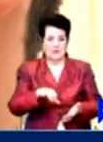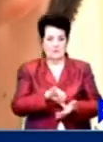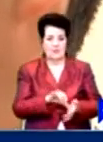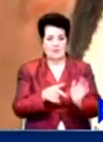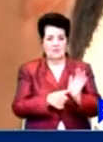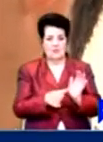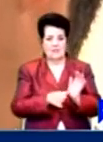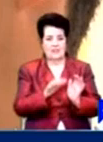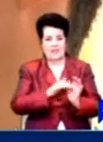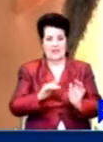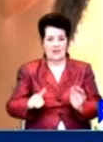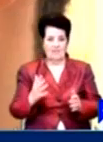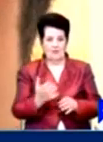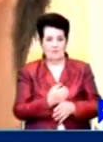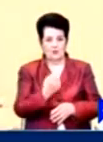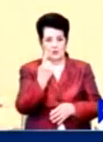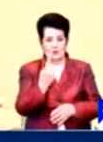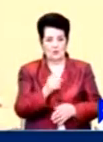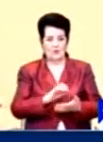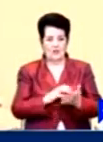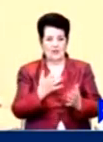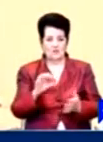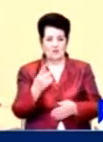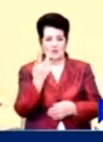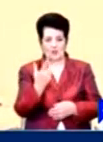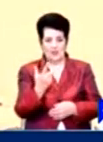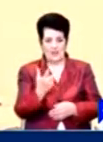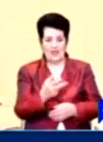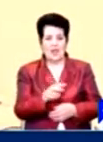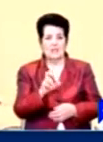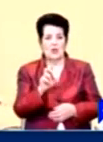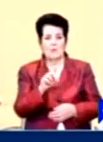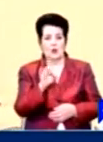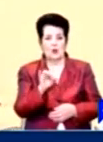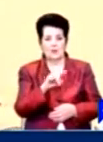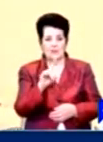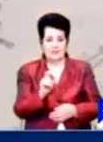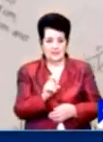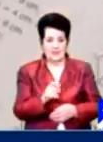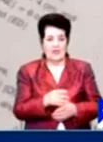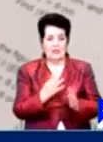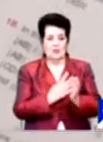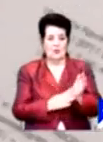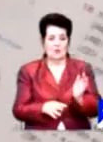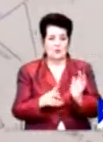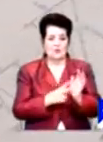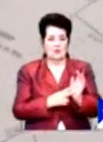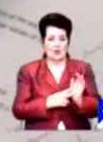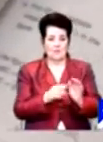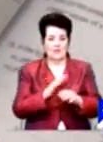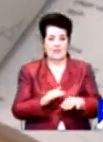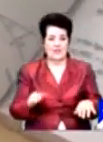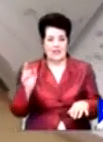de 6 elevi care au obținut o medalie de argint și 3 de bronz. În competiție au participat 97 de elevi din